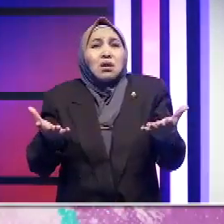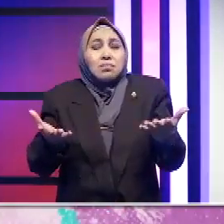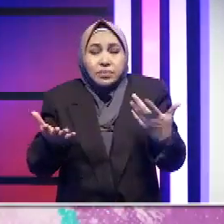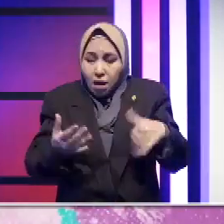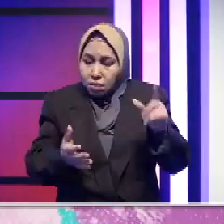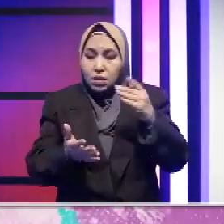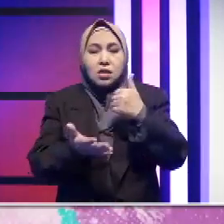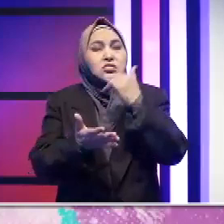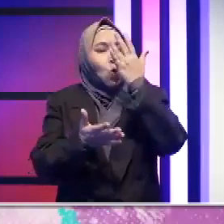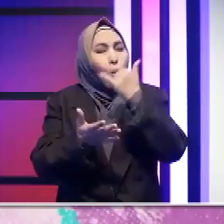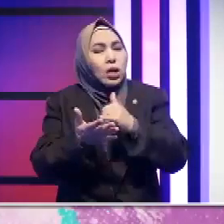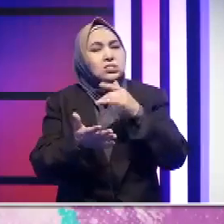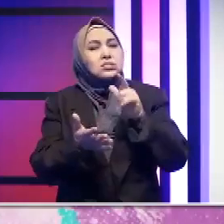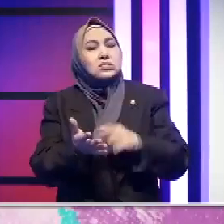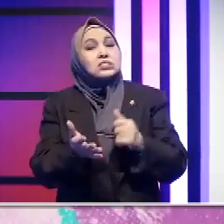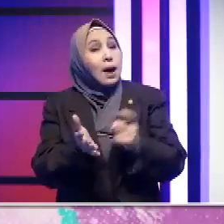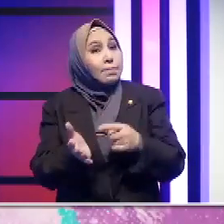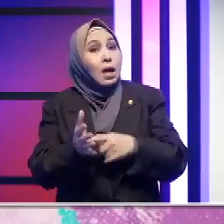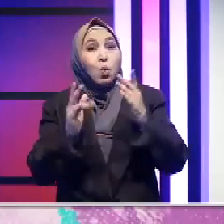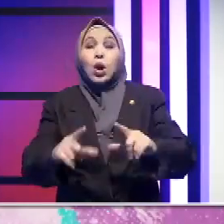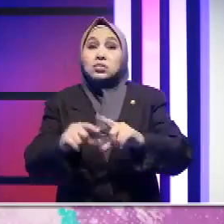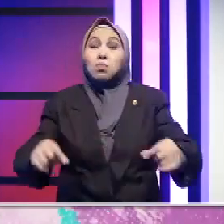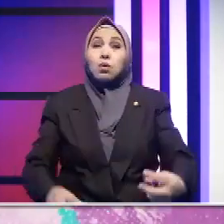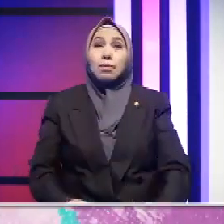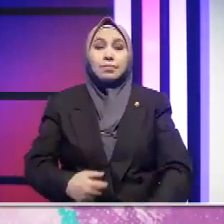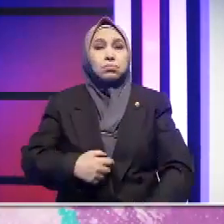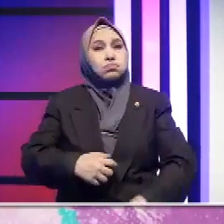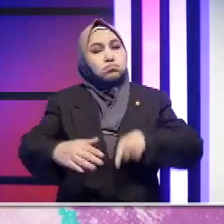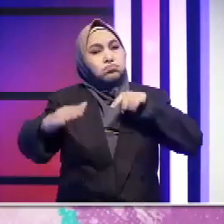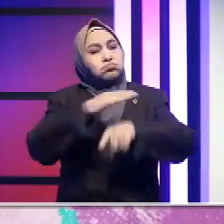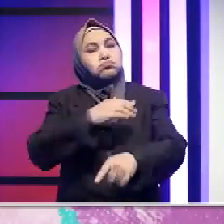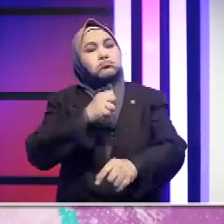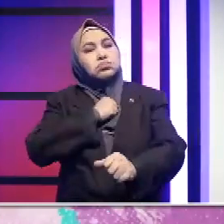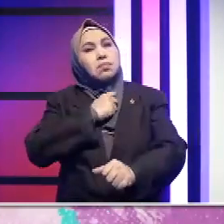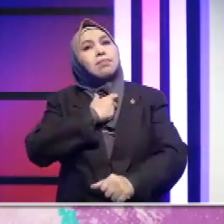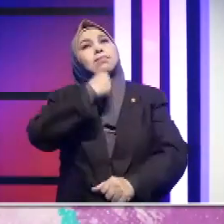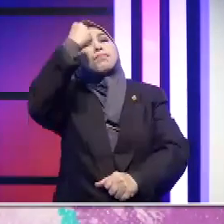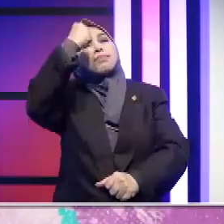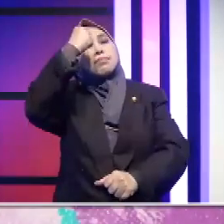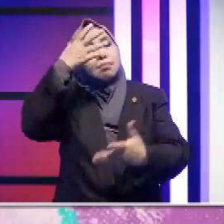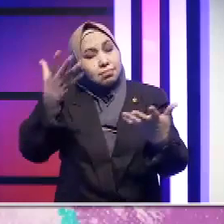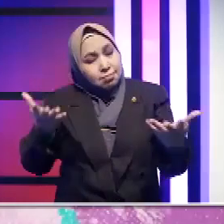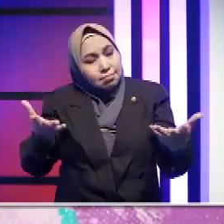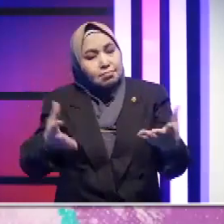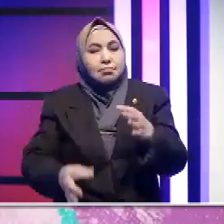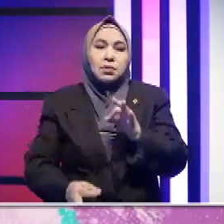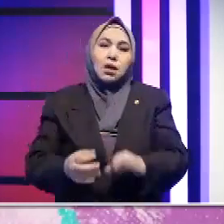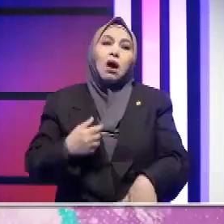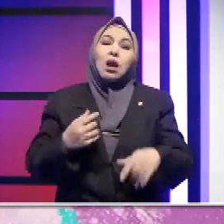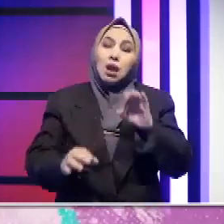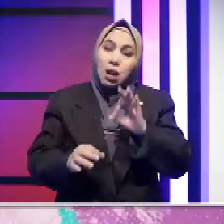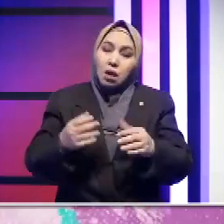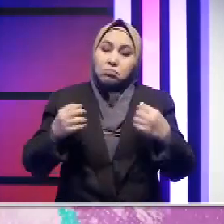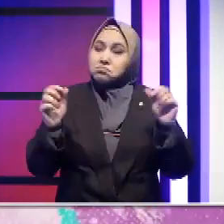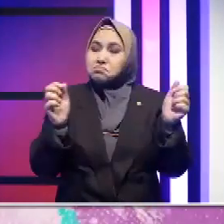orang Jepun kalau terlalu capek atau gak bisa ada Hai